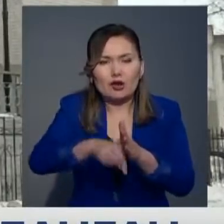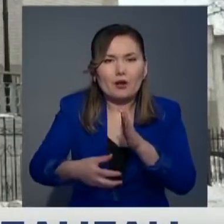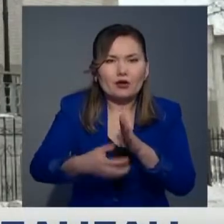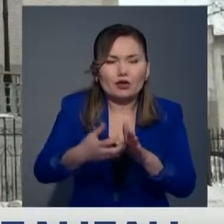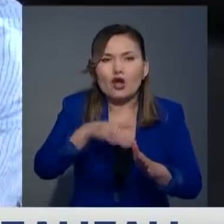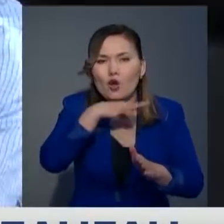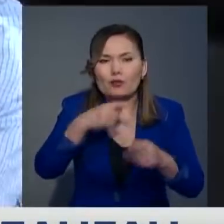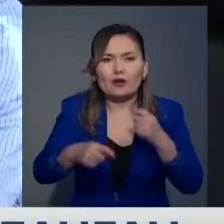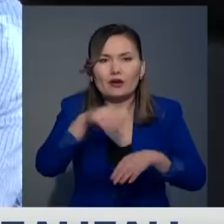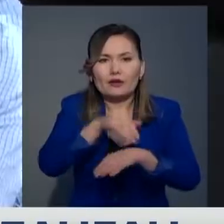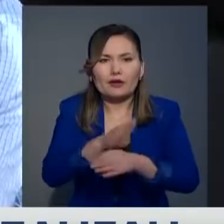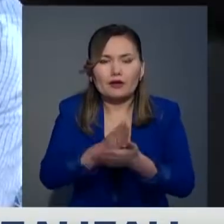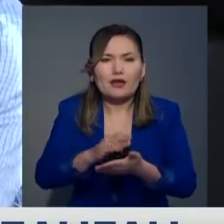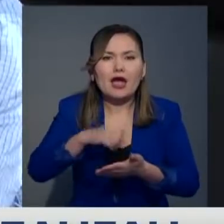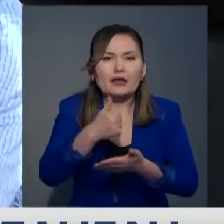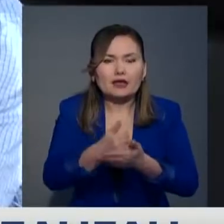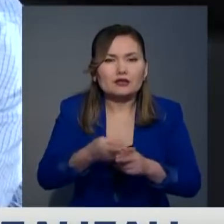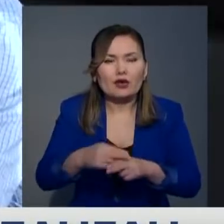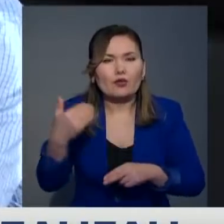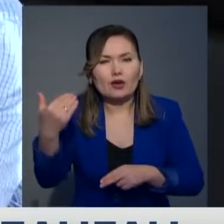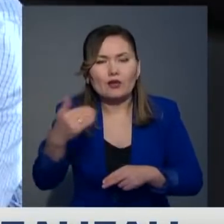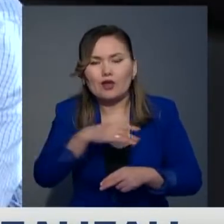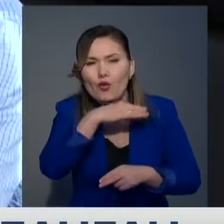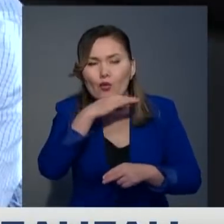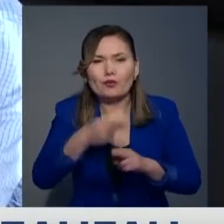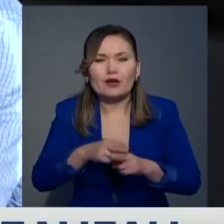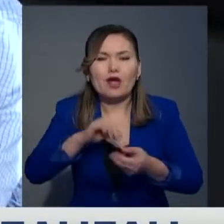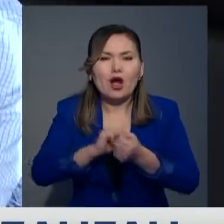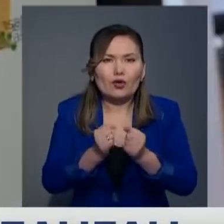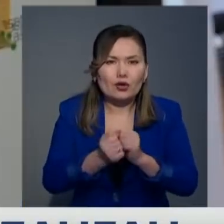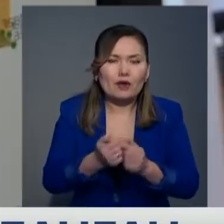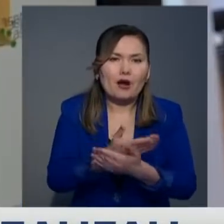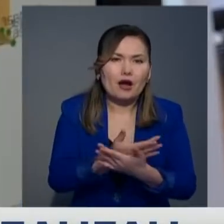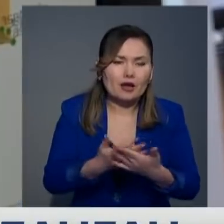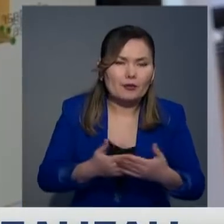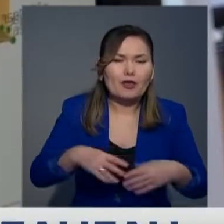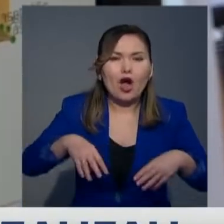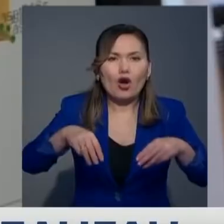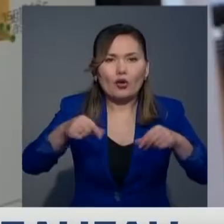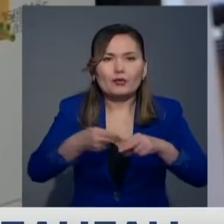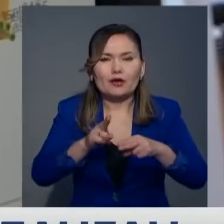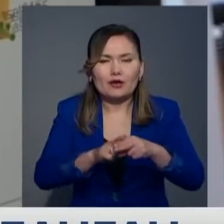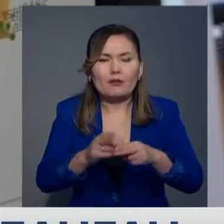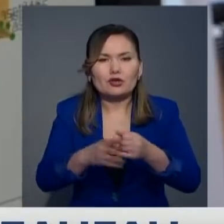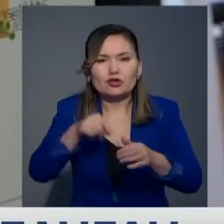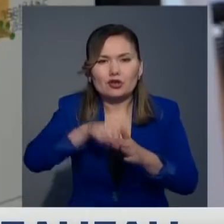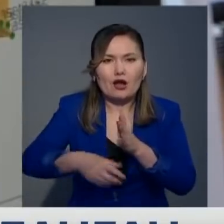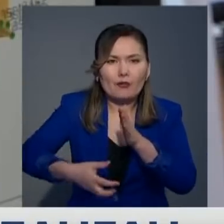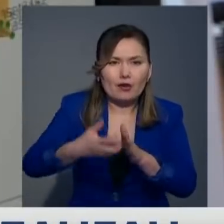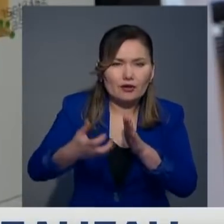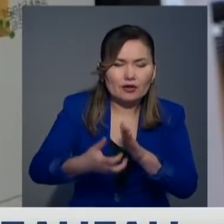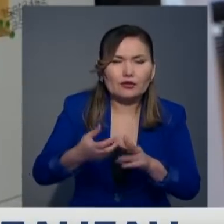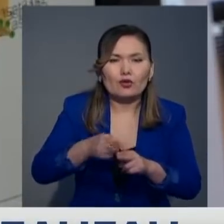Жер қойнауын пайдаланушылардың негізгі бөлігі кең таралған әктас, құрылыс тасы, құм, қаптама тастар, құм